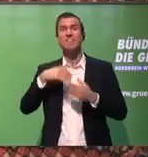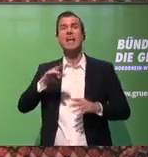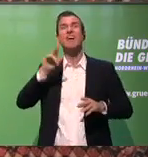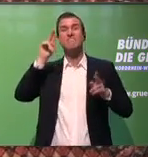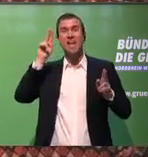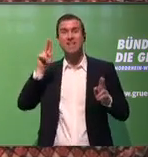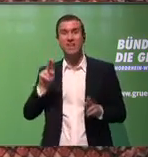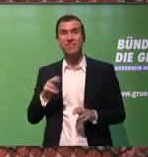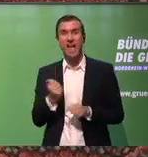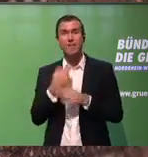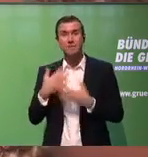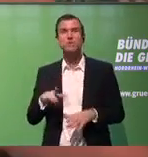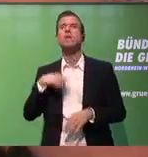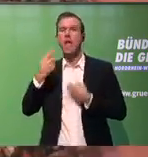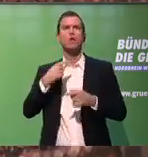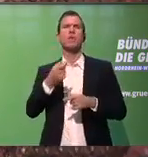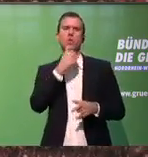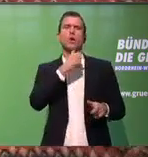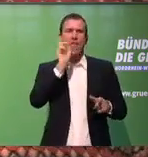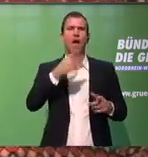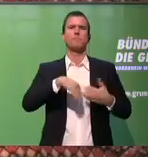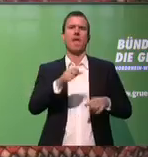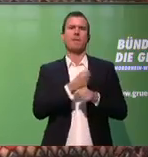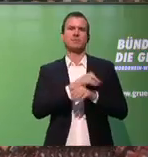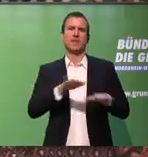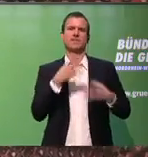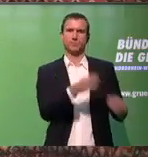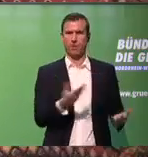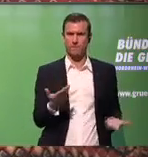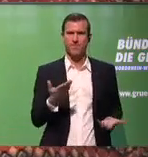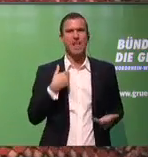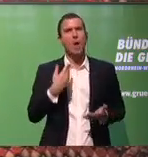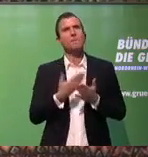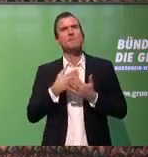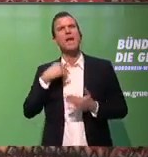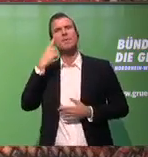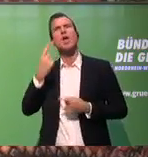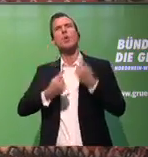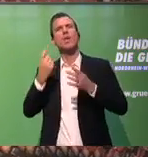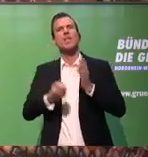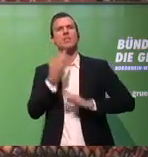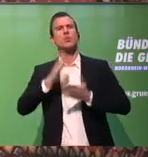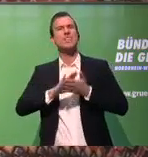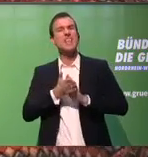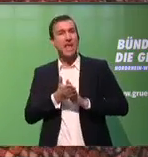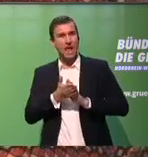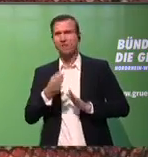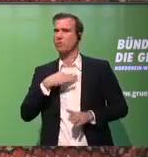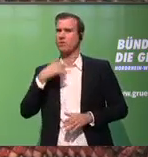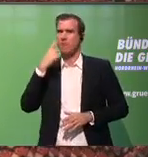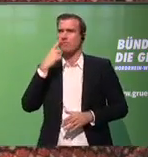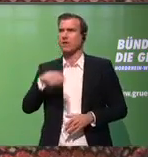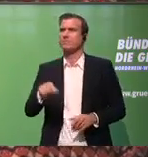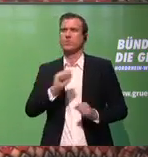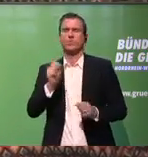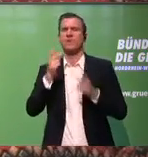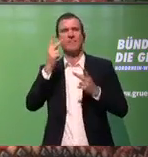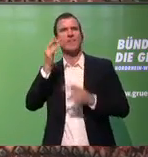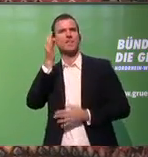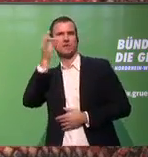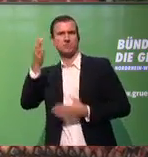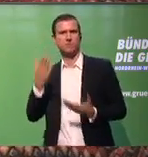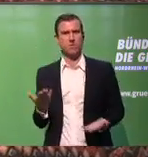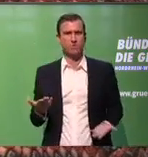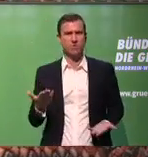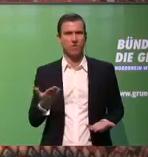und systematisch bekämpfen. Auch das finde ich im Green New Deal von uns eigentlich hervorragend vorgedacht, aber